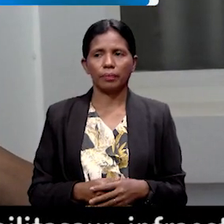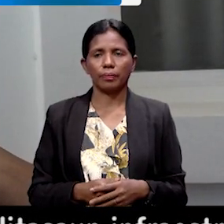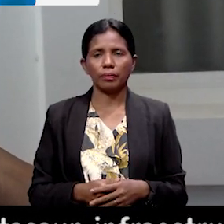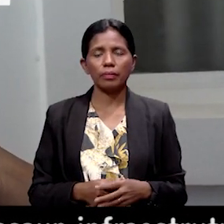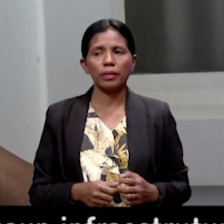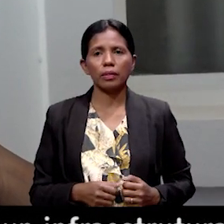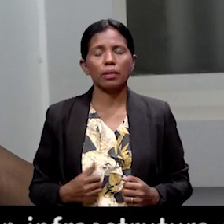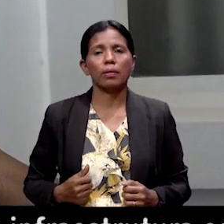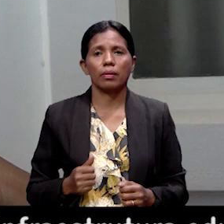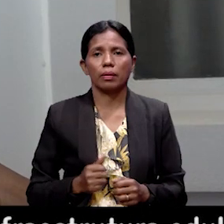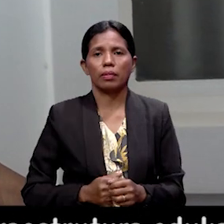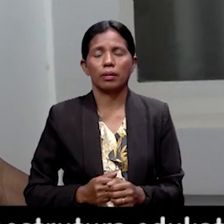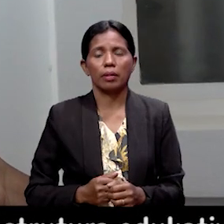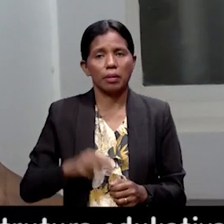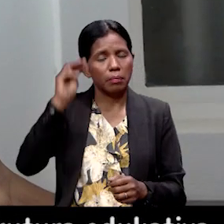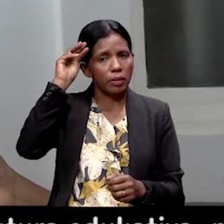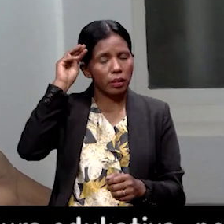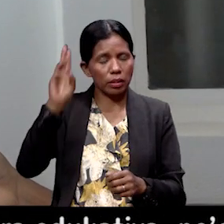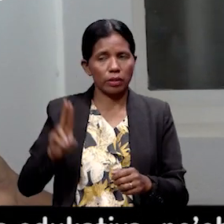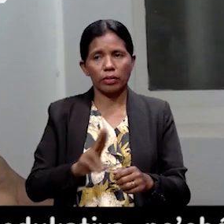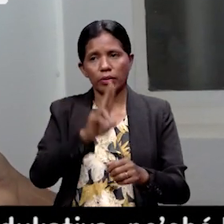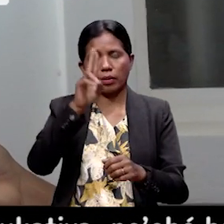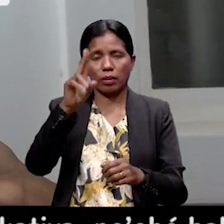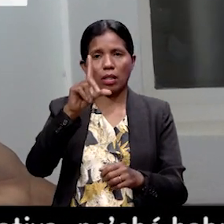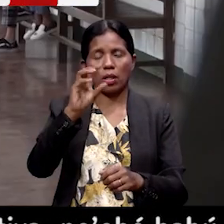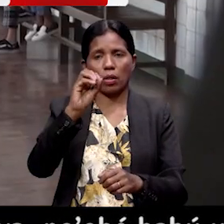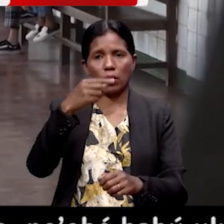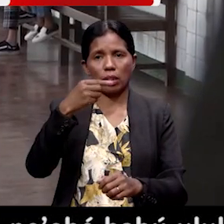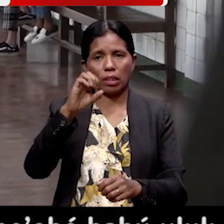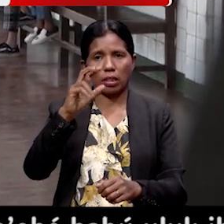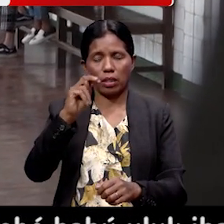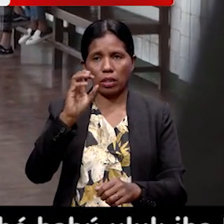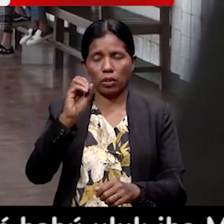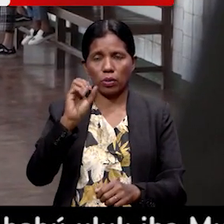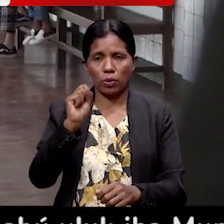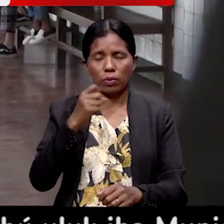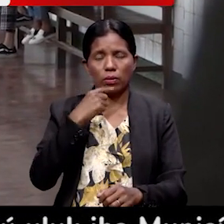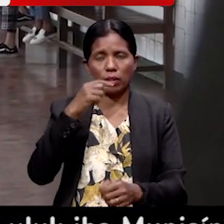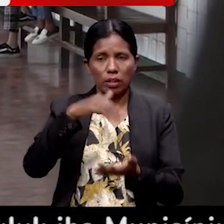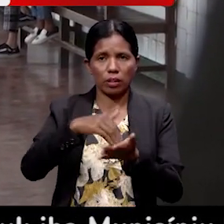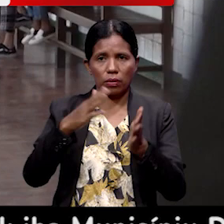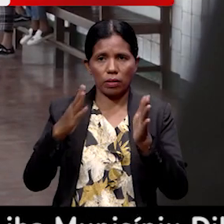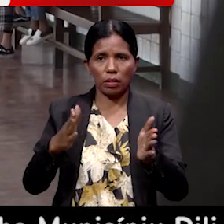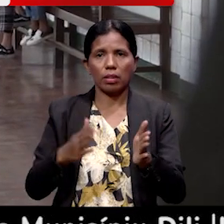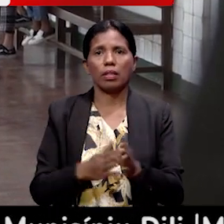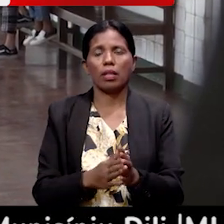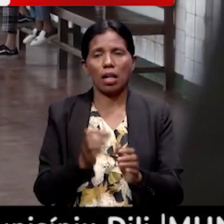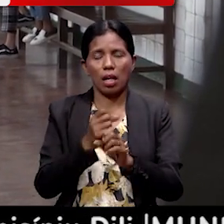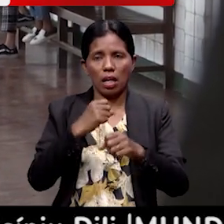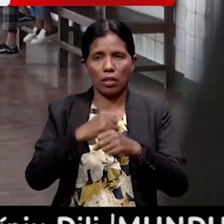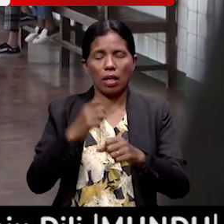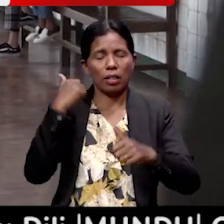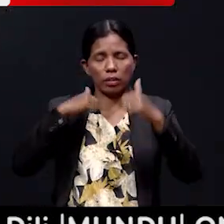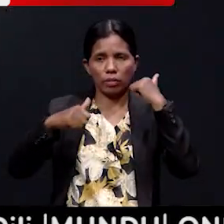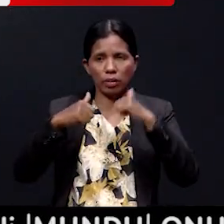Ministro de Ensino Superior, Ciência e Cultura, Longinus dos Santos Ateten, estudante de Ensino Superior, durante ne halohela